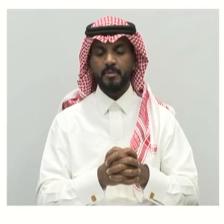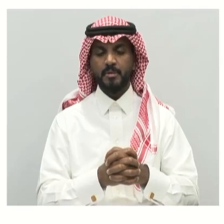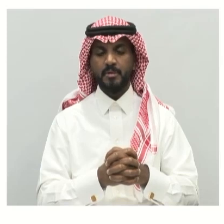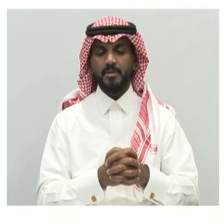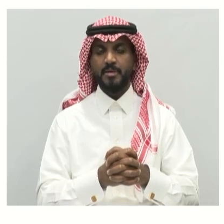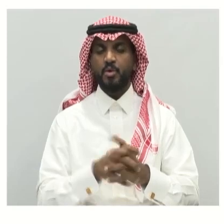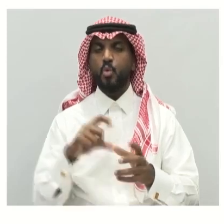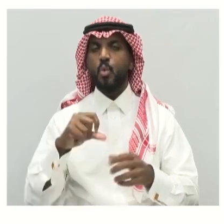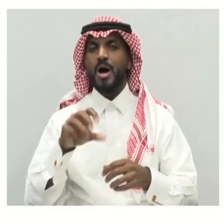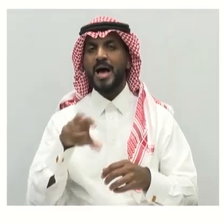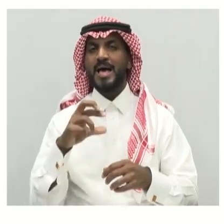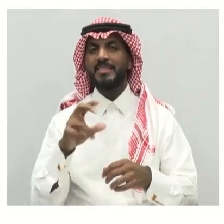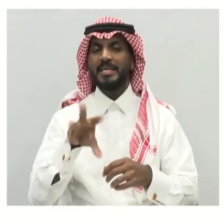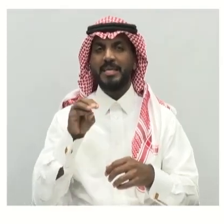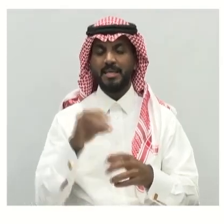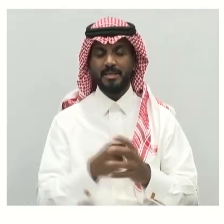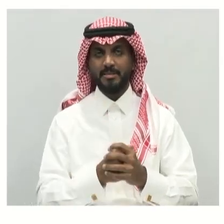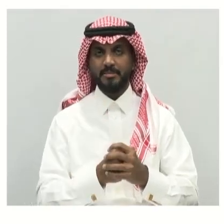وهذه وهذه